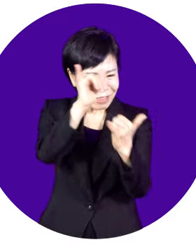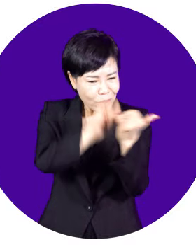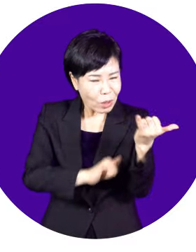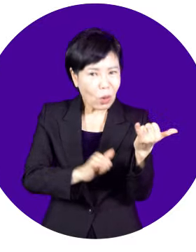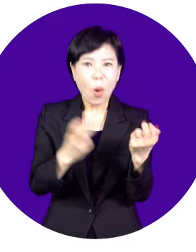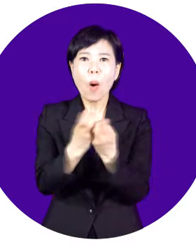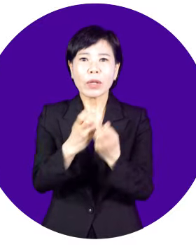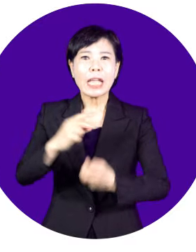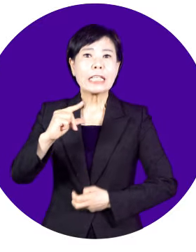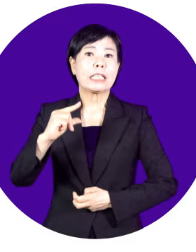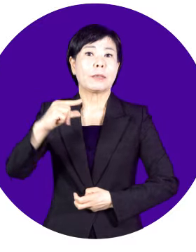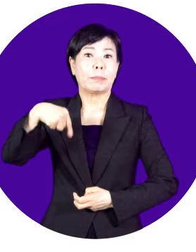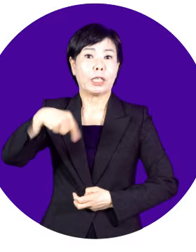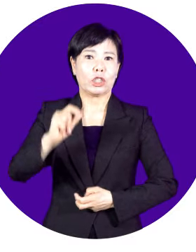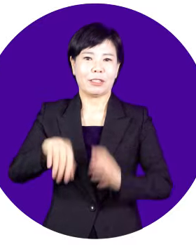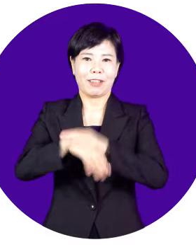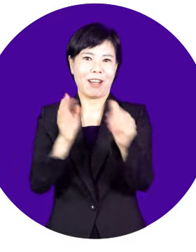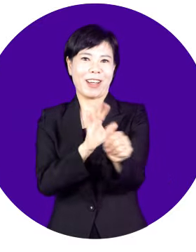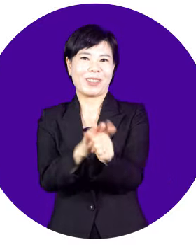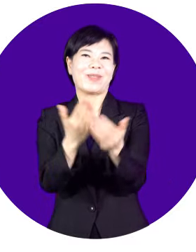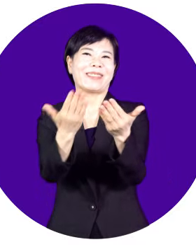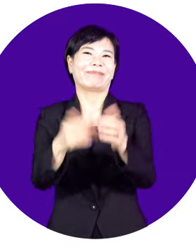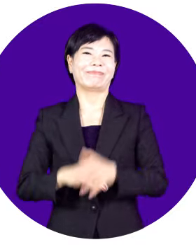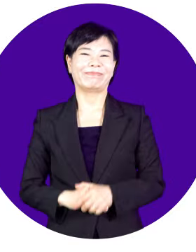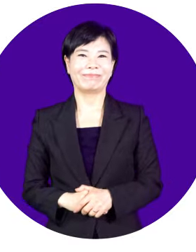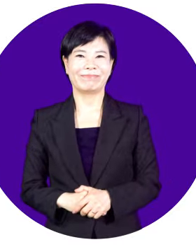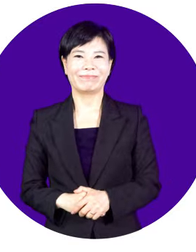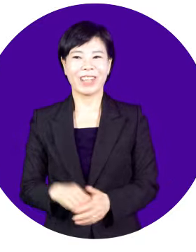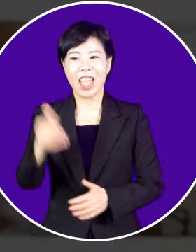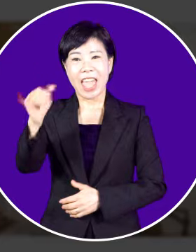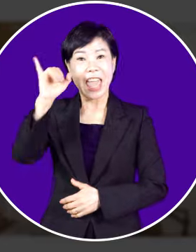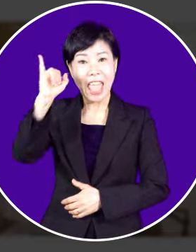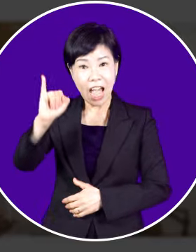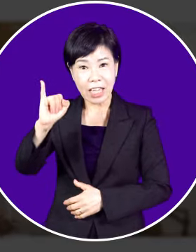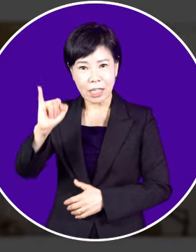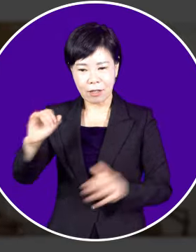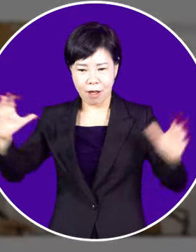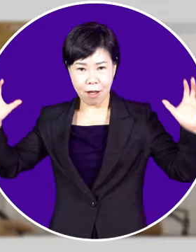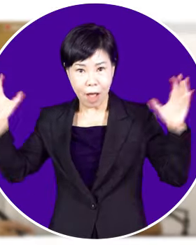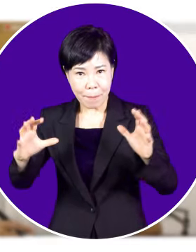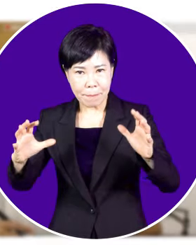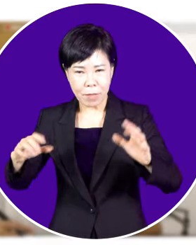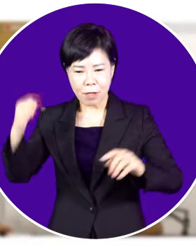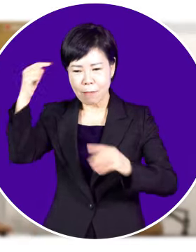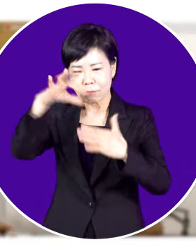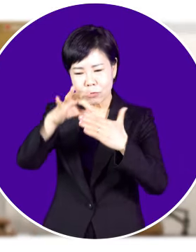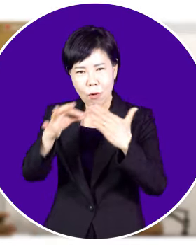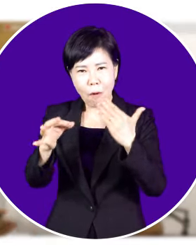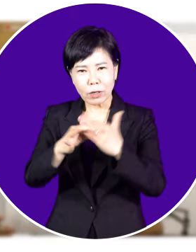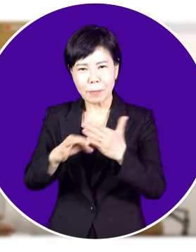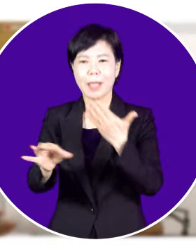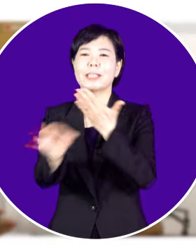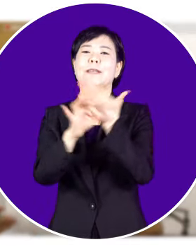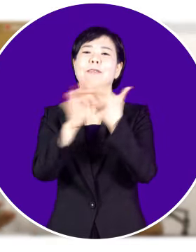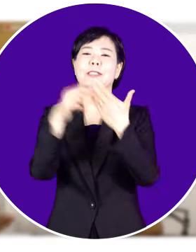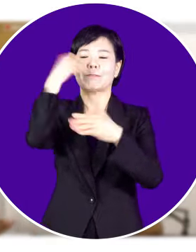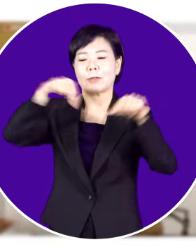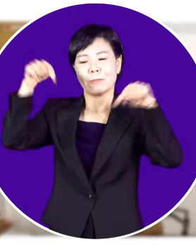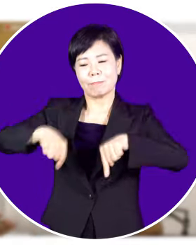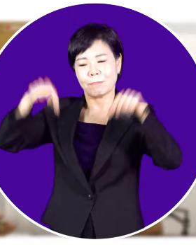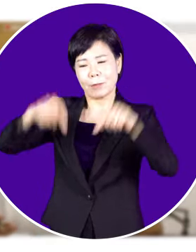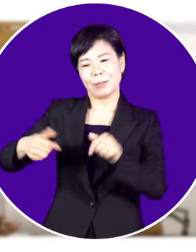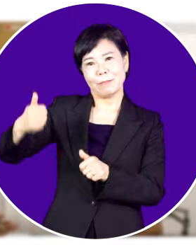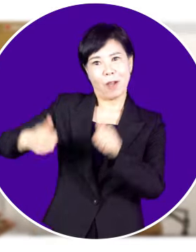자기소개서 챗GPT와 함께 나만의 독창적인 스토리를 만들어볼까요? AI 모의 면접 프로그램에서는 가상 면접관과